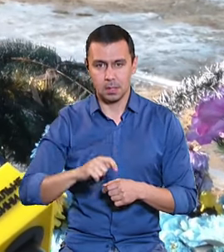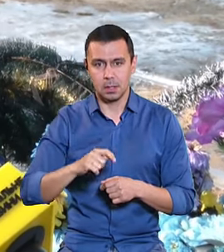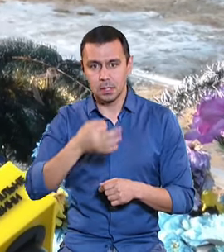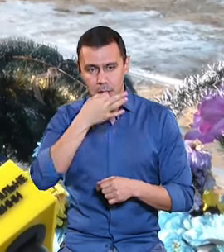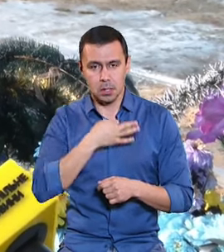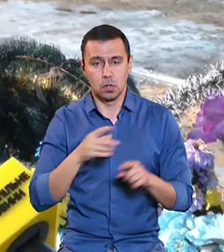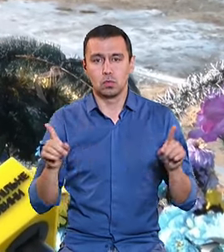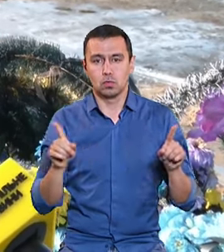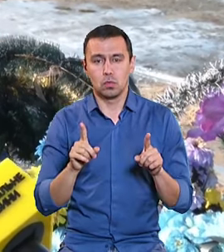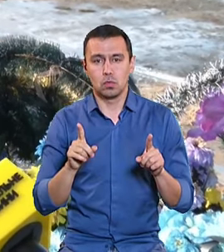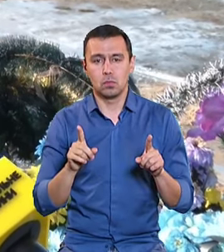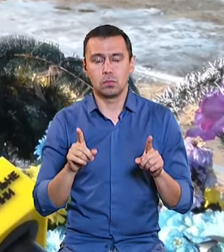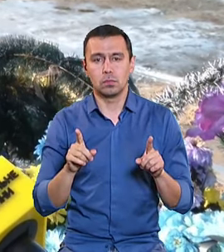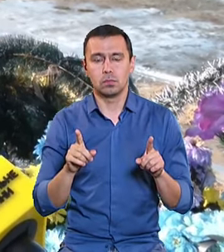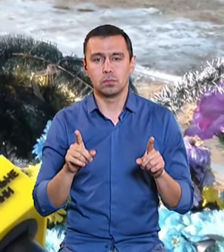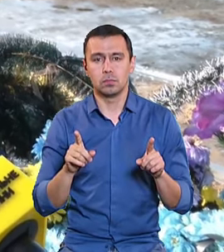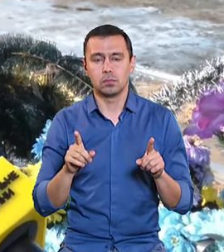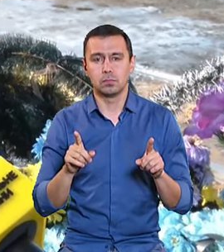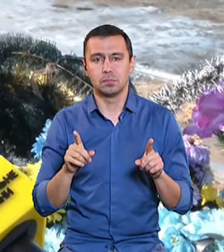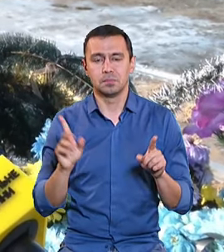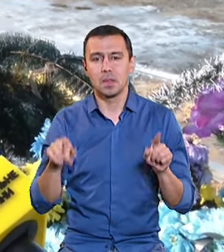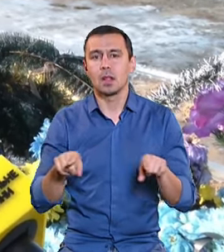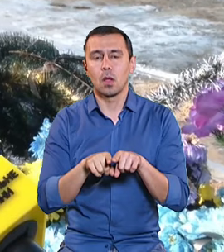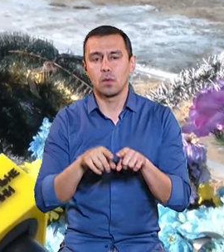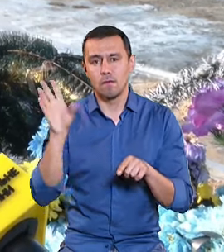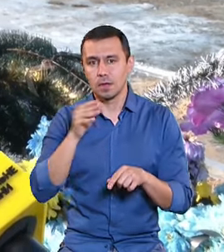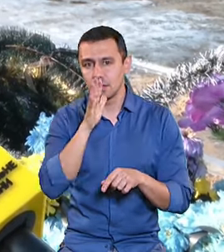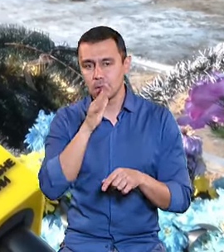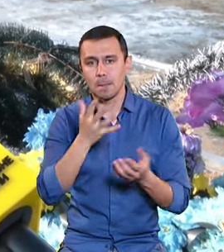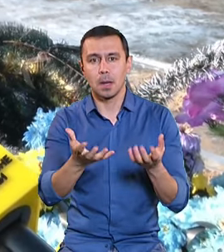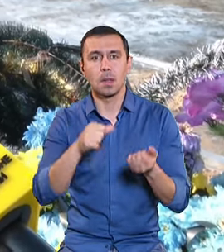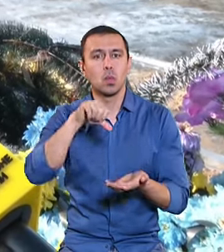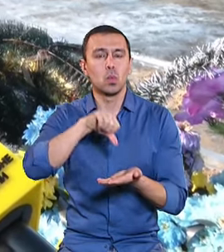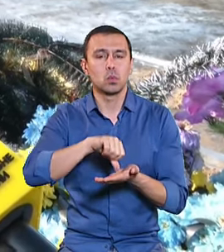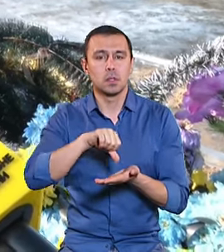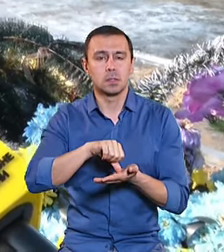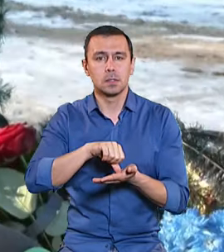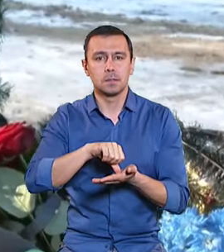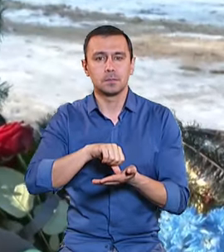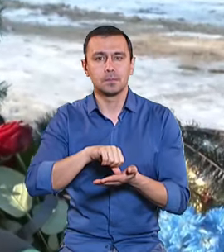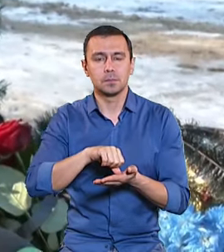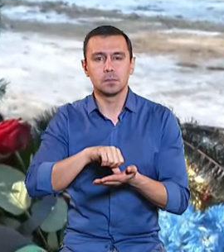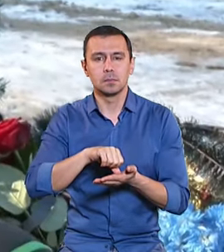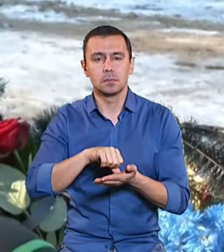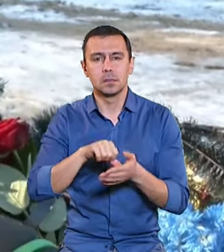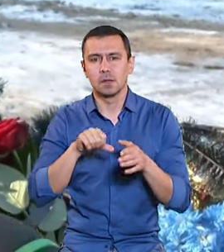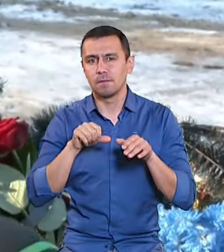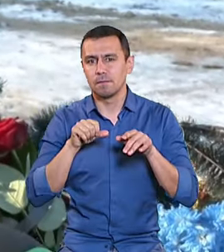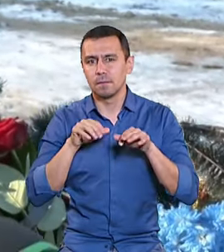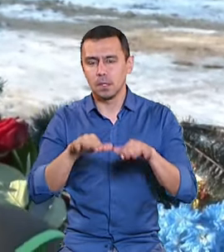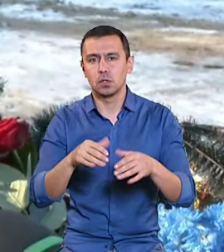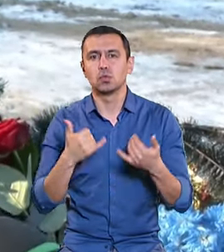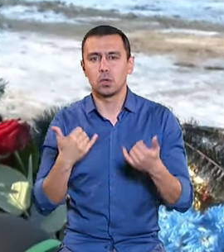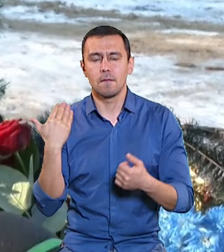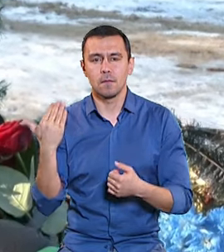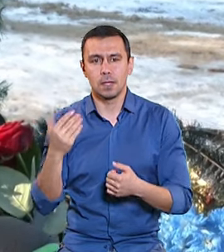до відома, вони мене знайшли. Вони також весь час приймали участь в ділі. Буквально сьогодні